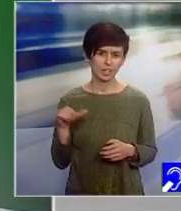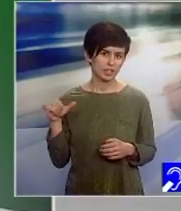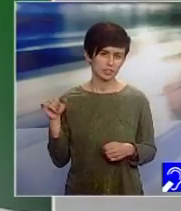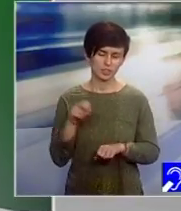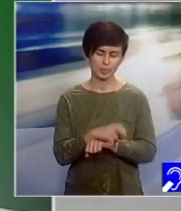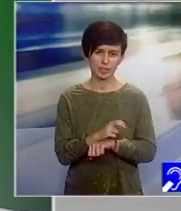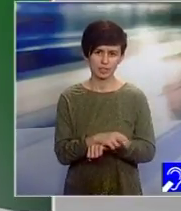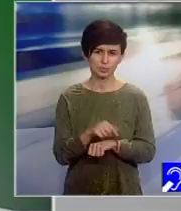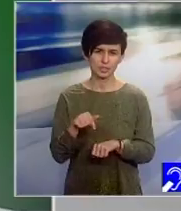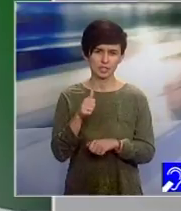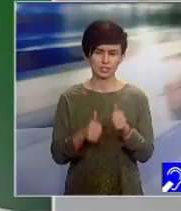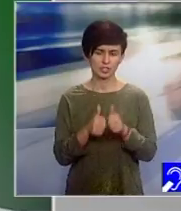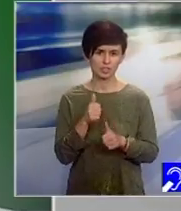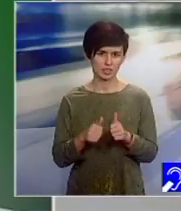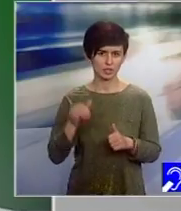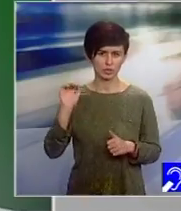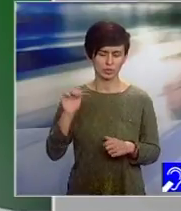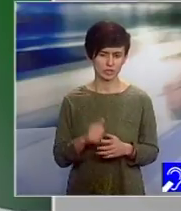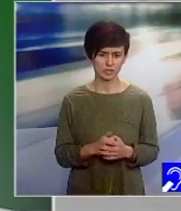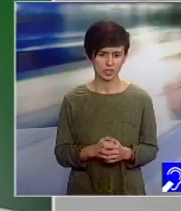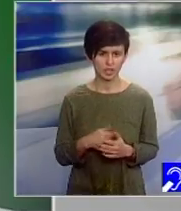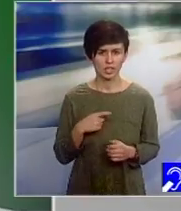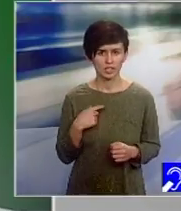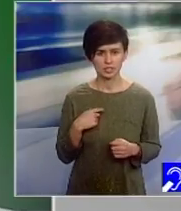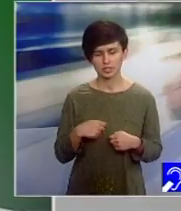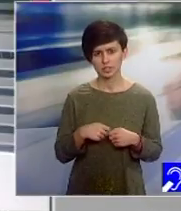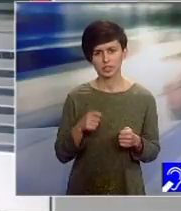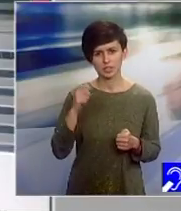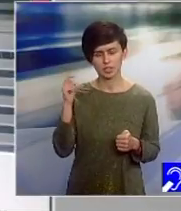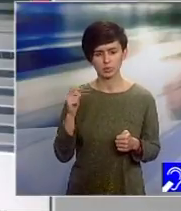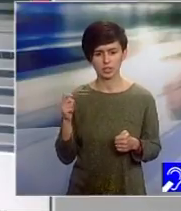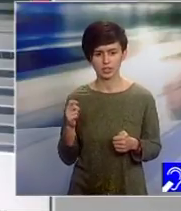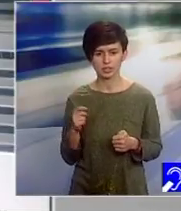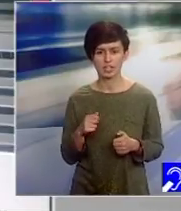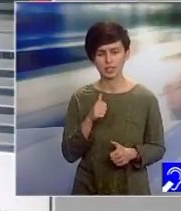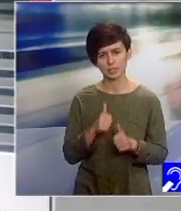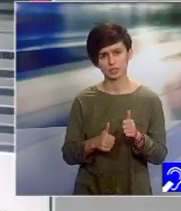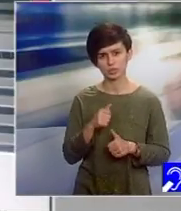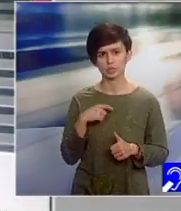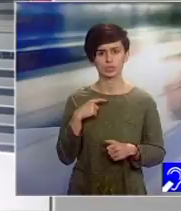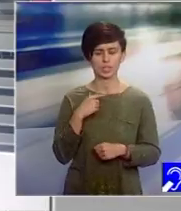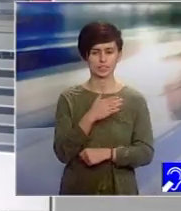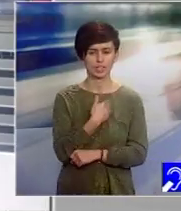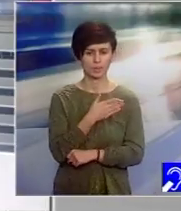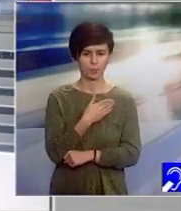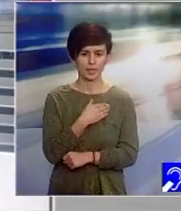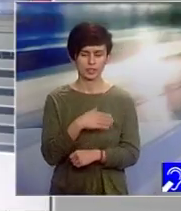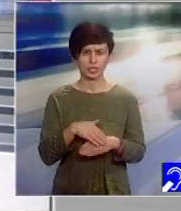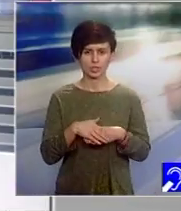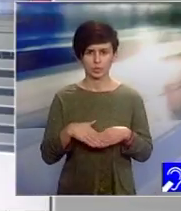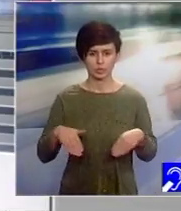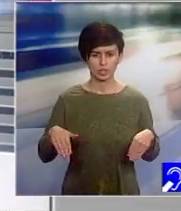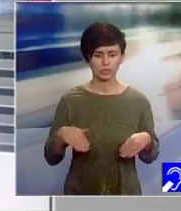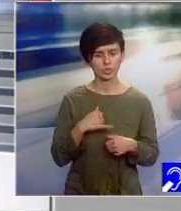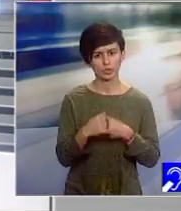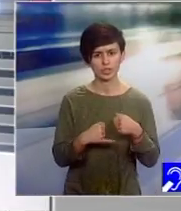acest concurs? Sunt doar de la Cluj? Sunt din toată țara? Sunt din toată țara. Nu, deocamdată concursul este național. Cu un juriu